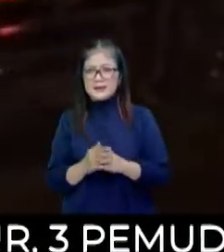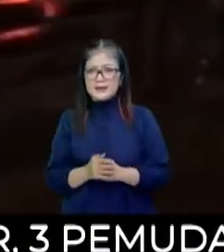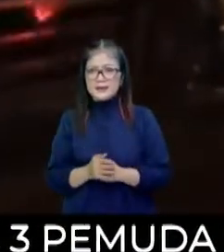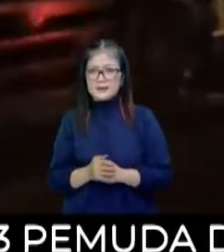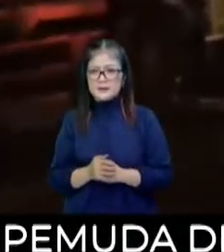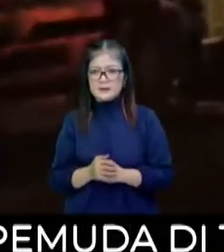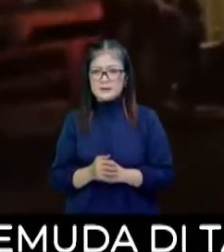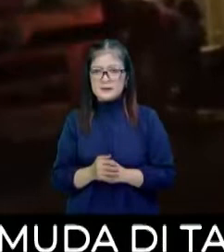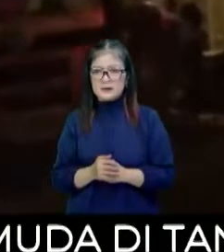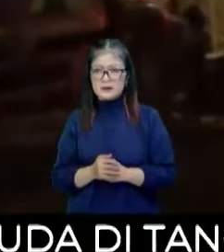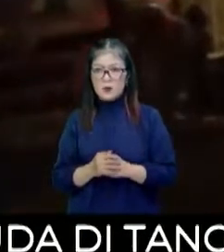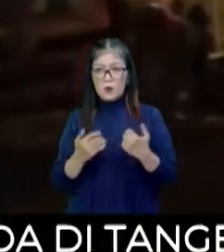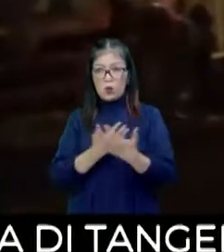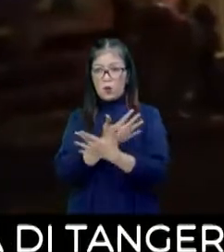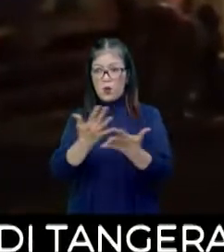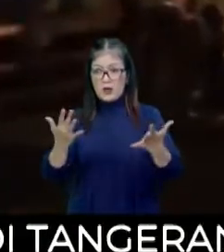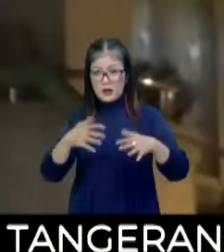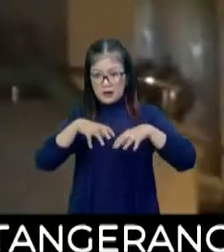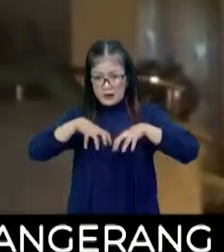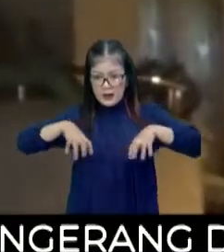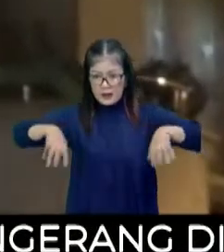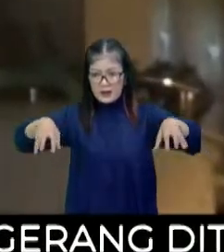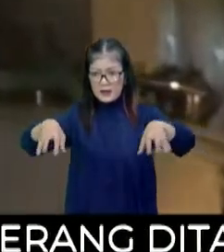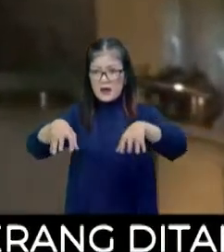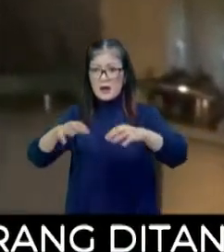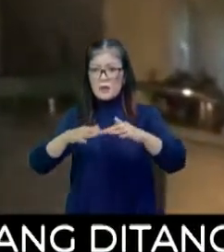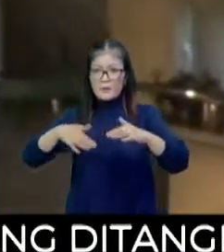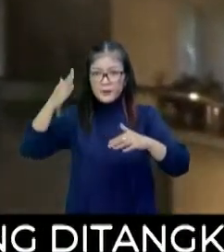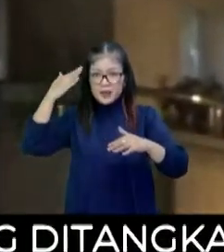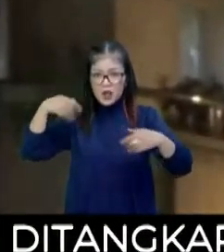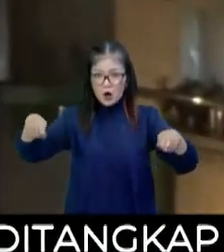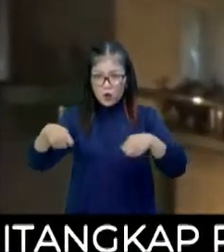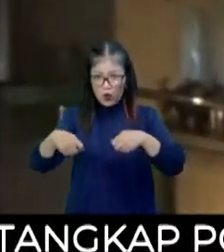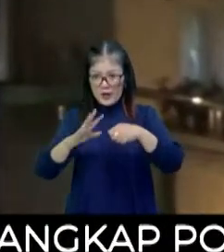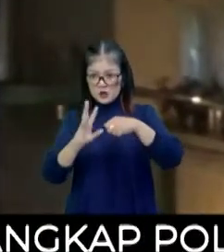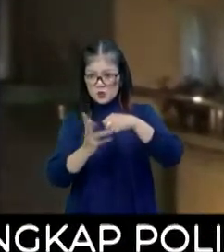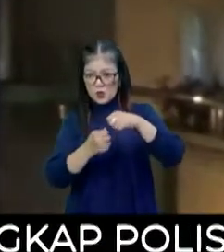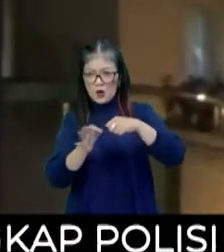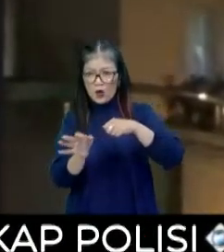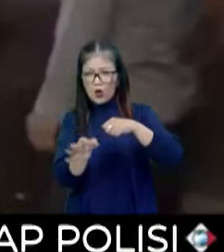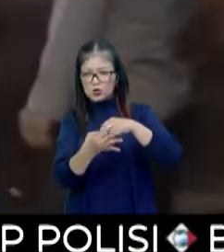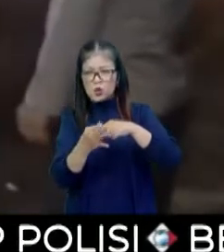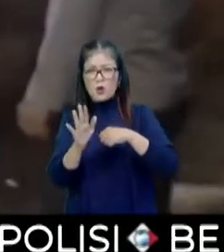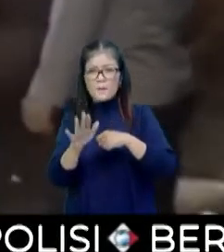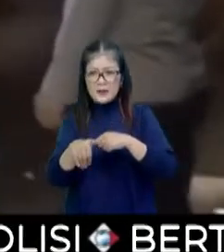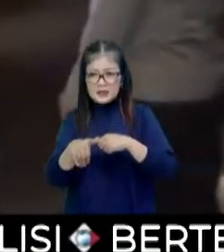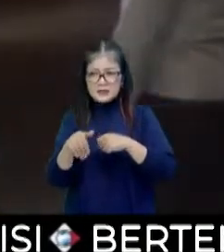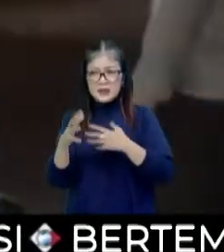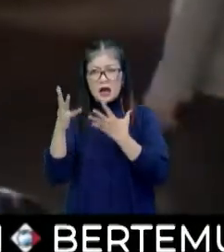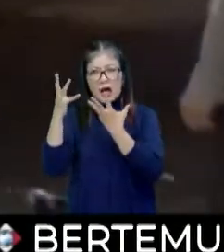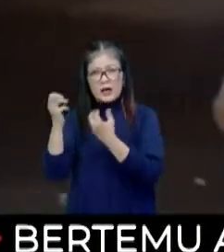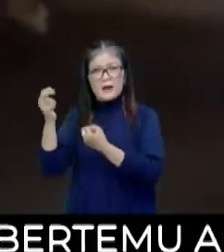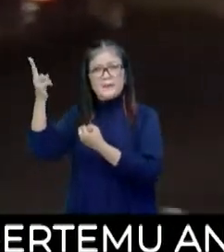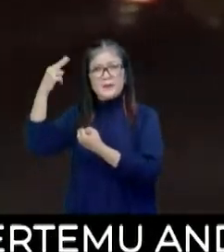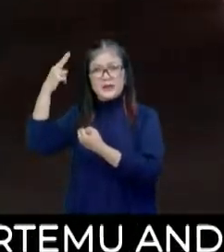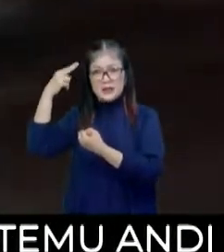Hingga kini warga di sejumlah daerah masih mengalami kelangkaan minyak goreng curah. Warga berharap pemerintah segera menstabilkan ketersediaan minyak